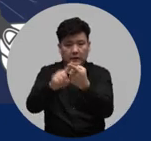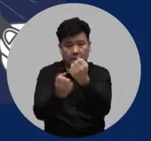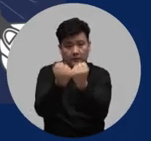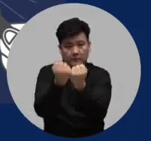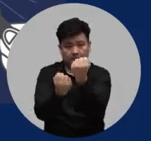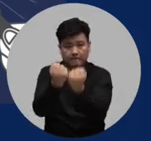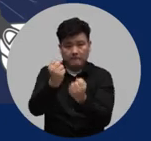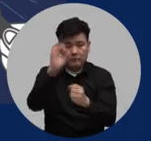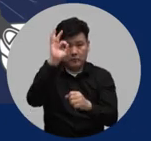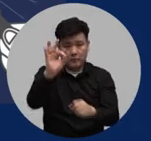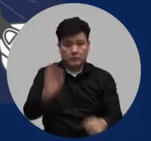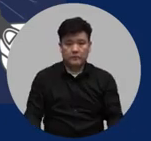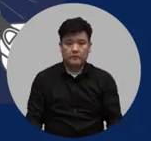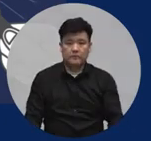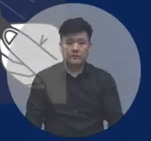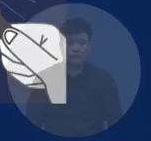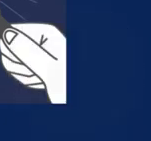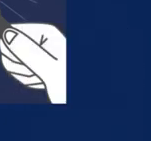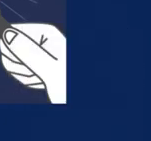대해 살펴보겠습니다.